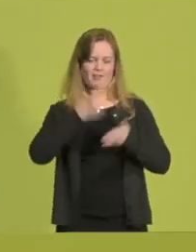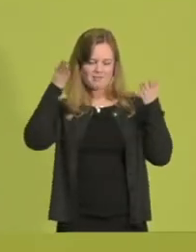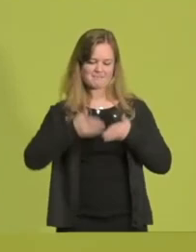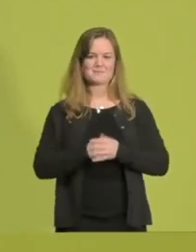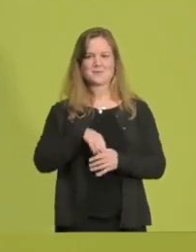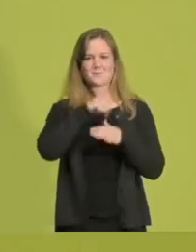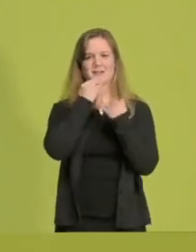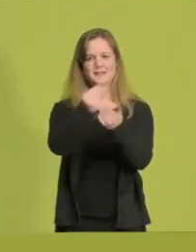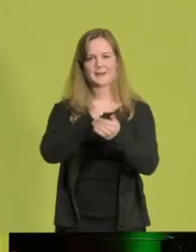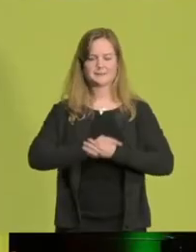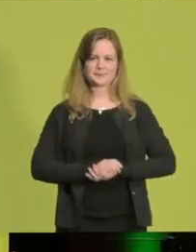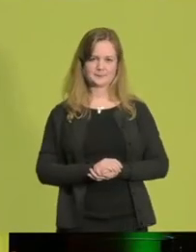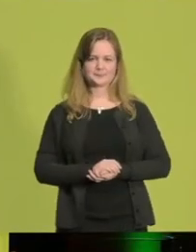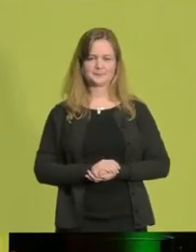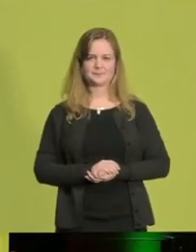Dank.